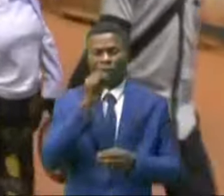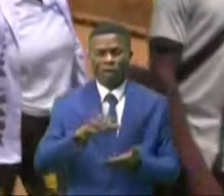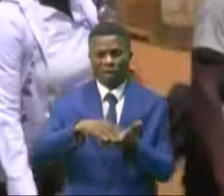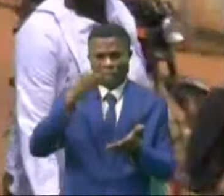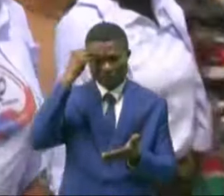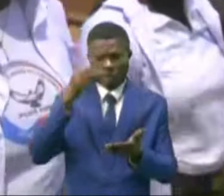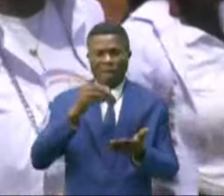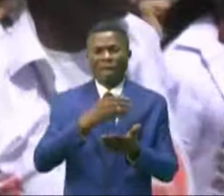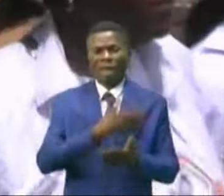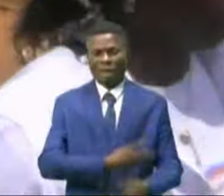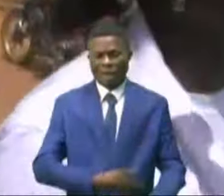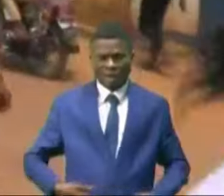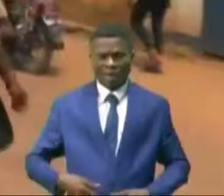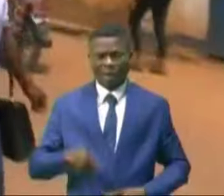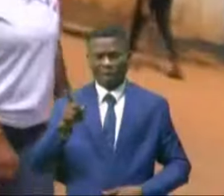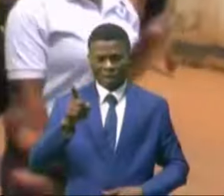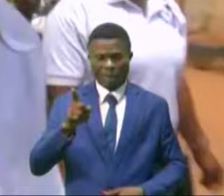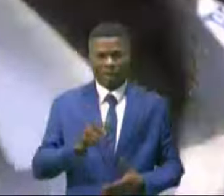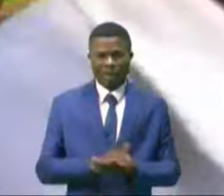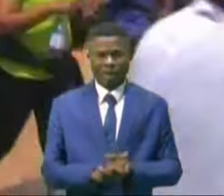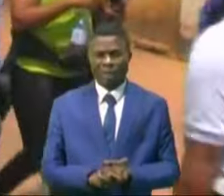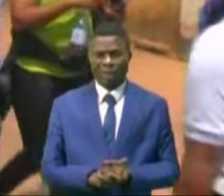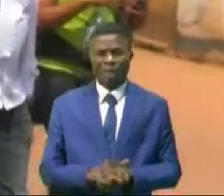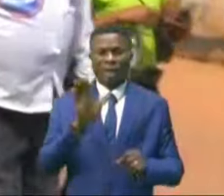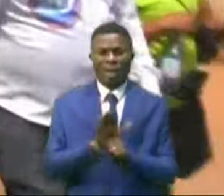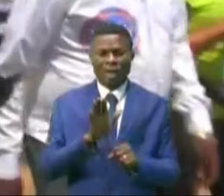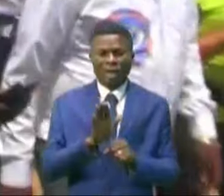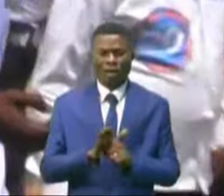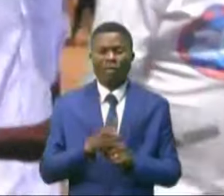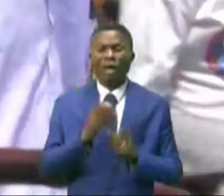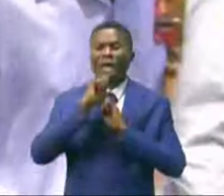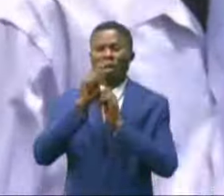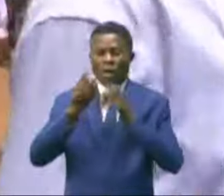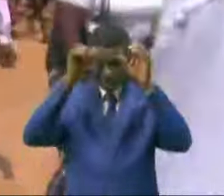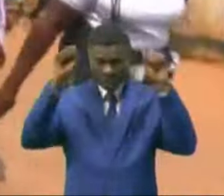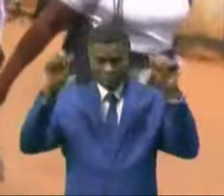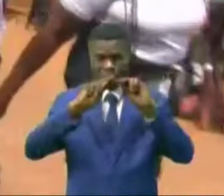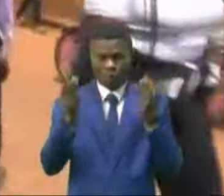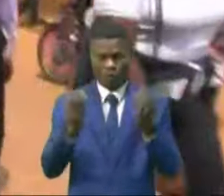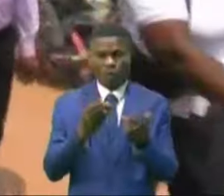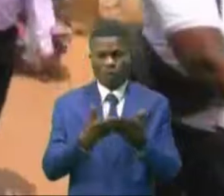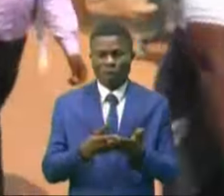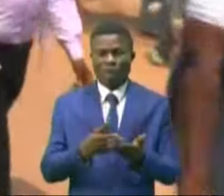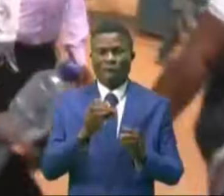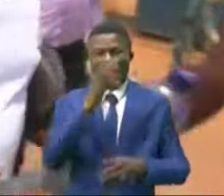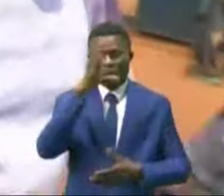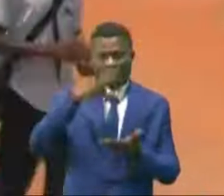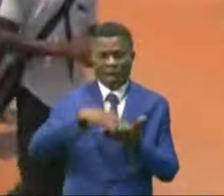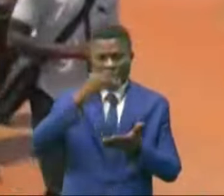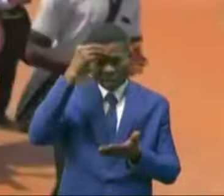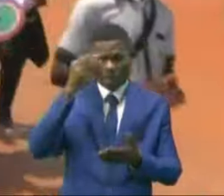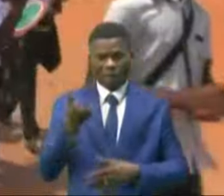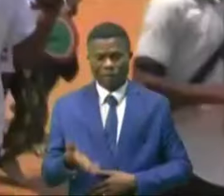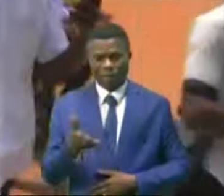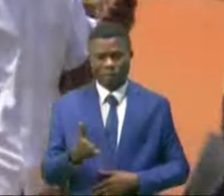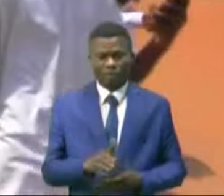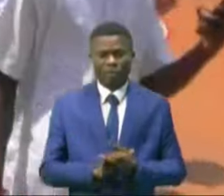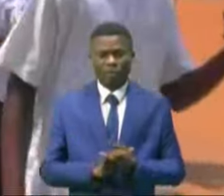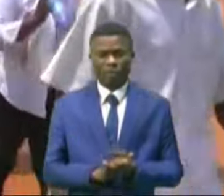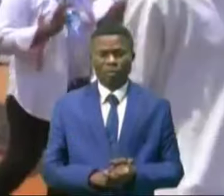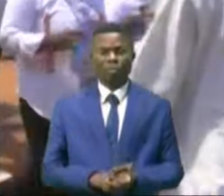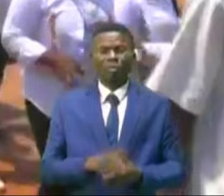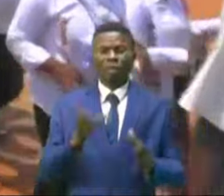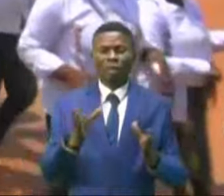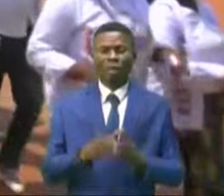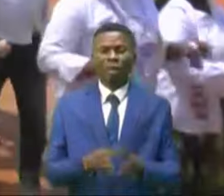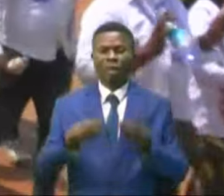lycée Bankazi, à Salbank, avec un hôte des marques, le président de la dynamique des émules de Fachi Def, à tambour battant,